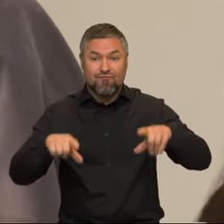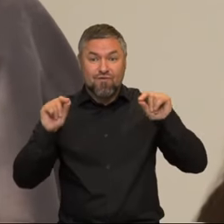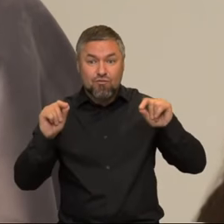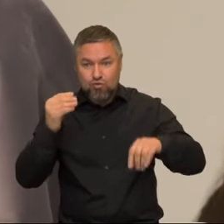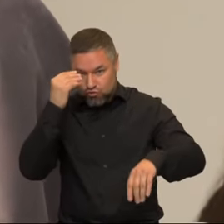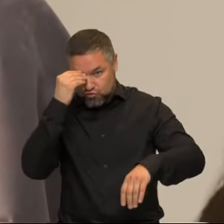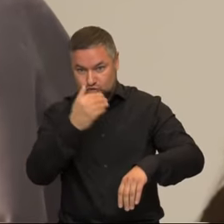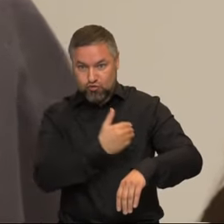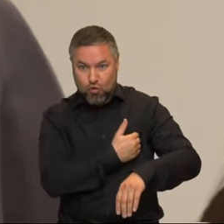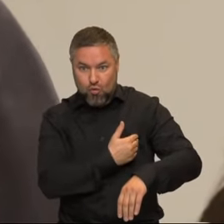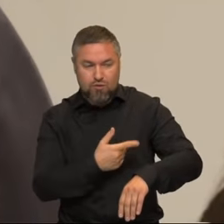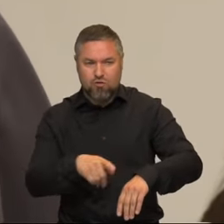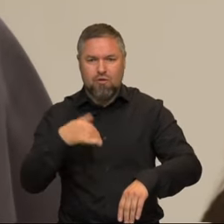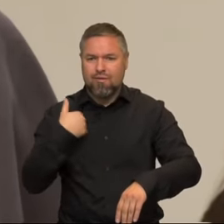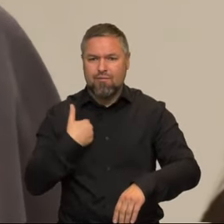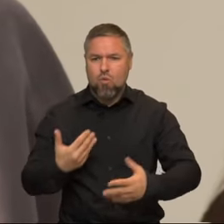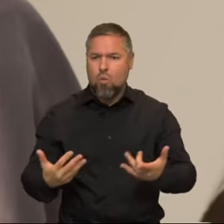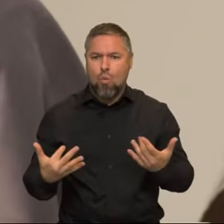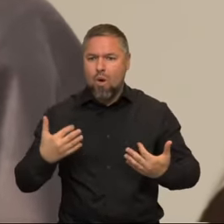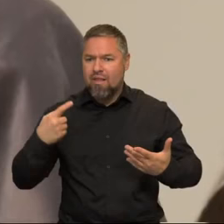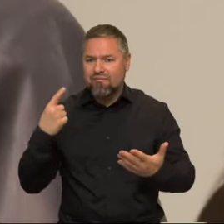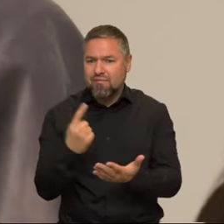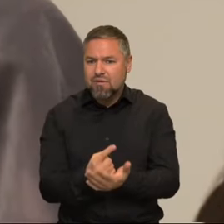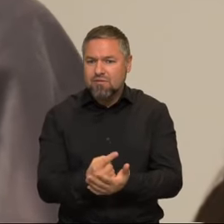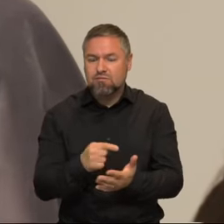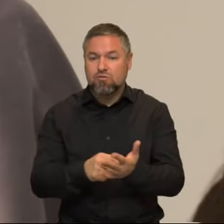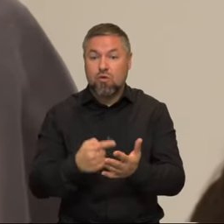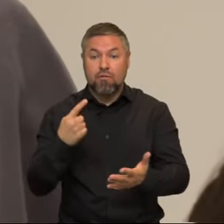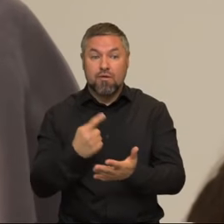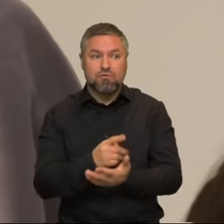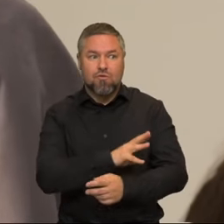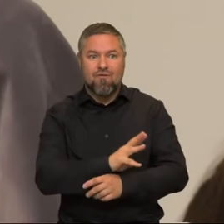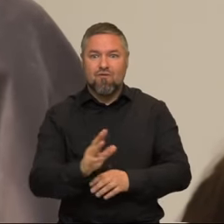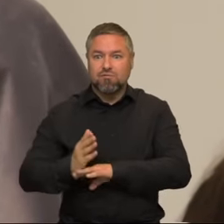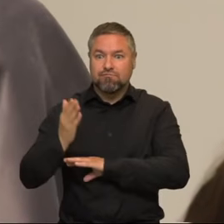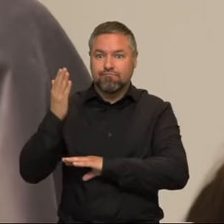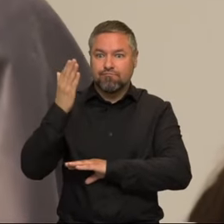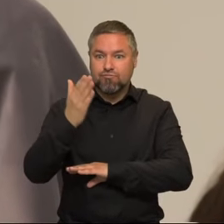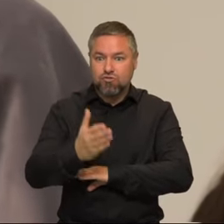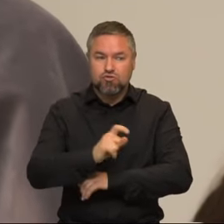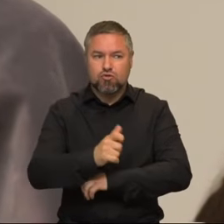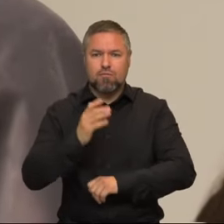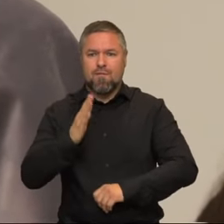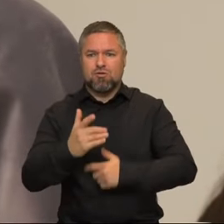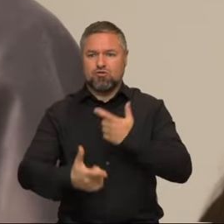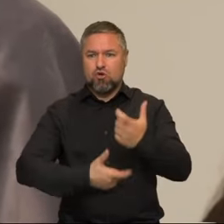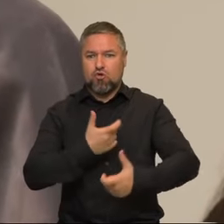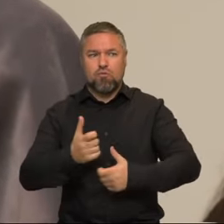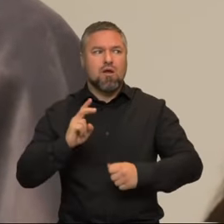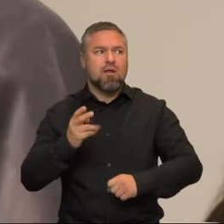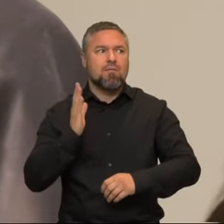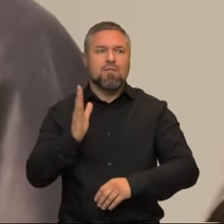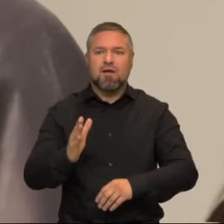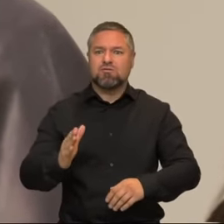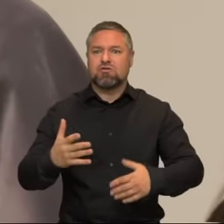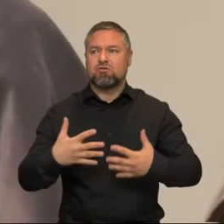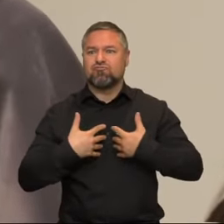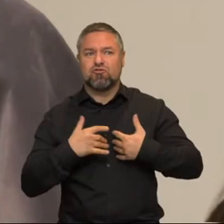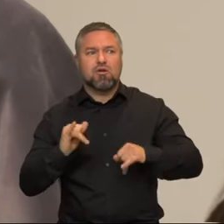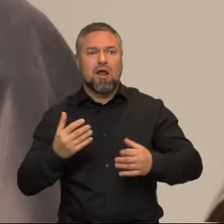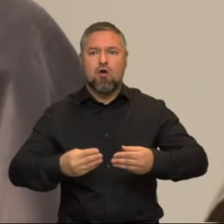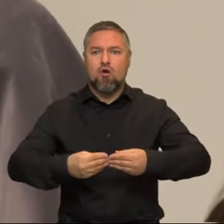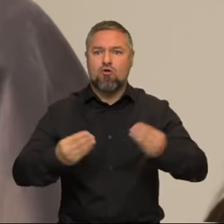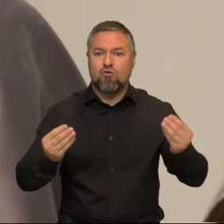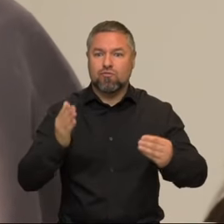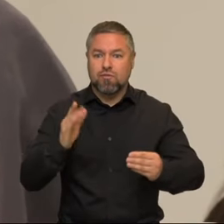uczelni. Nie była to decyzja łatwa, ta decyzja decyduje o waszej przyszłości, o tym, co będziecie robić, kim się staniecie i jak się